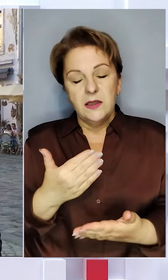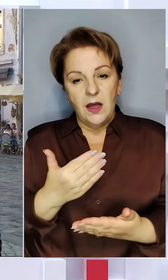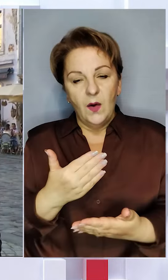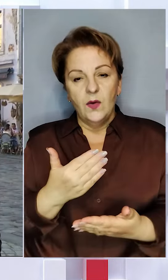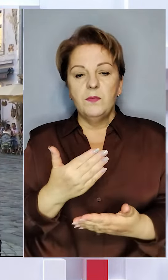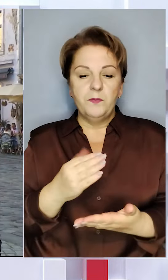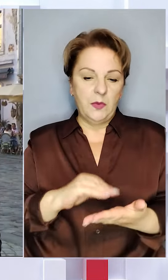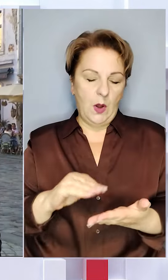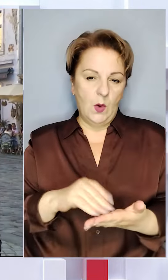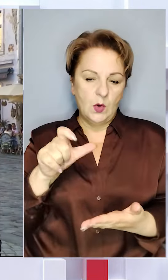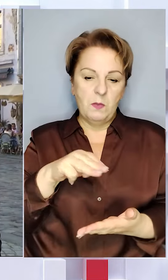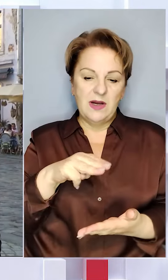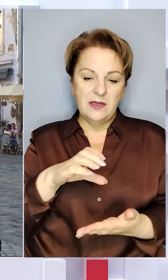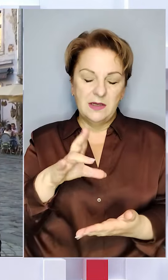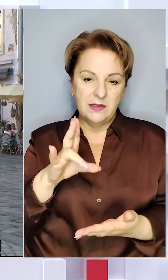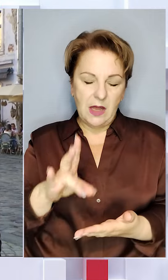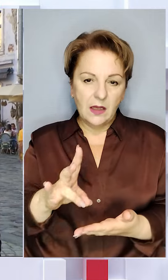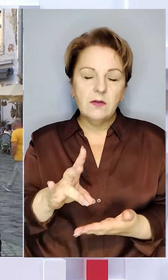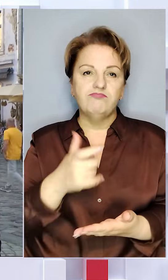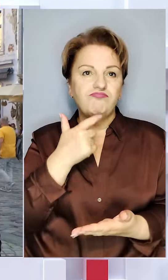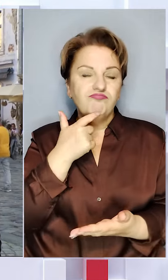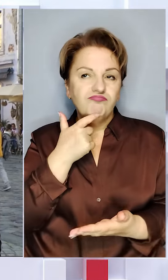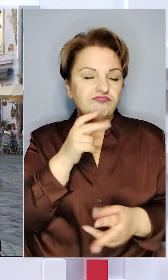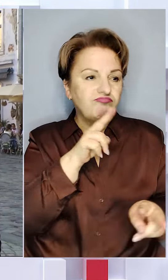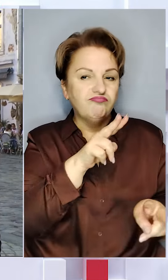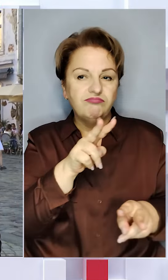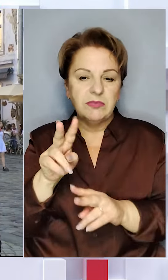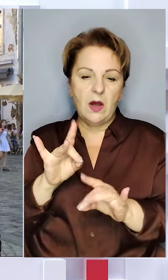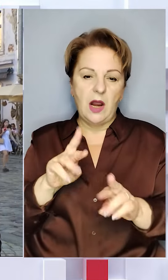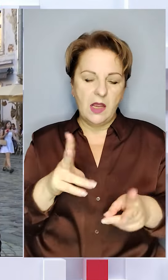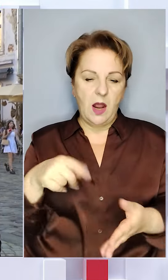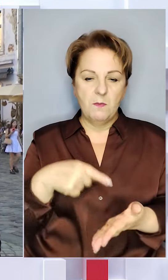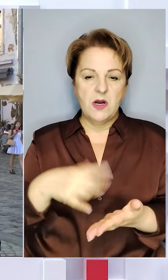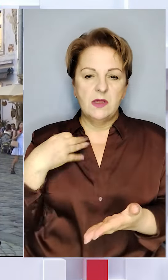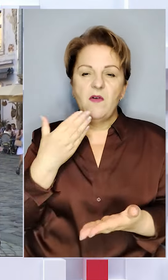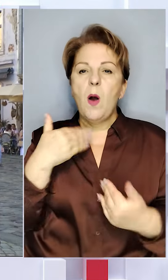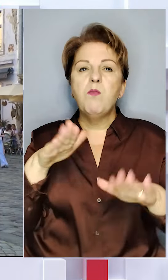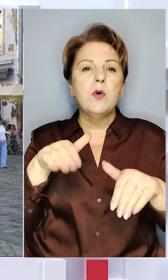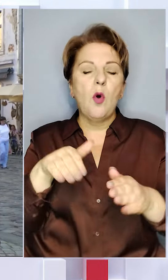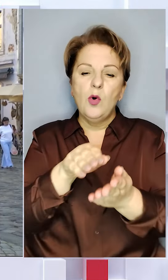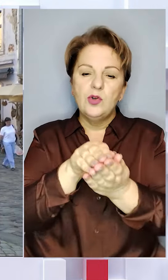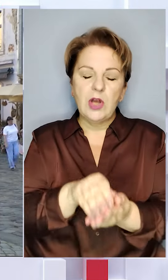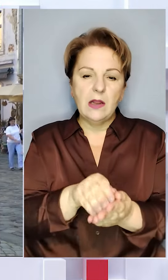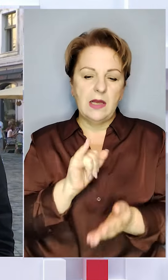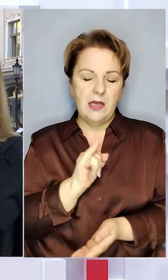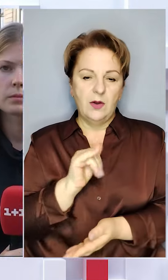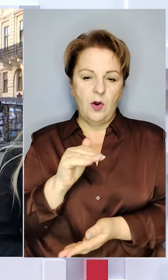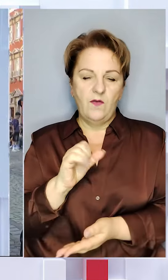Дякую, Валерію. Кореспондентка ТСН Валерія Ковалінська розповіла, як сьогодні у Львові прощалися із Іриною